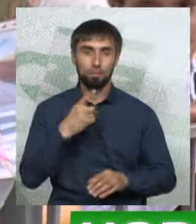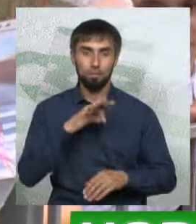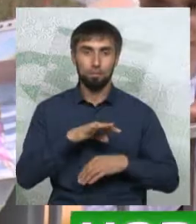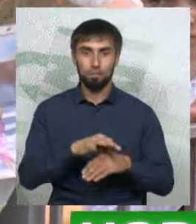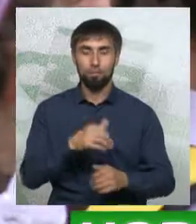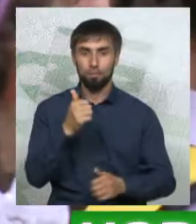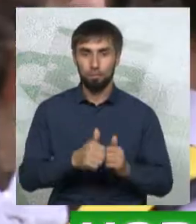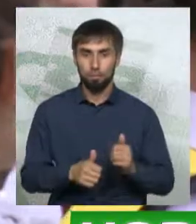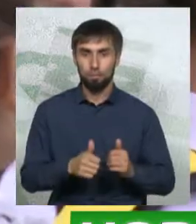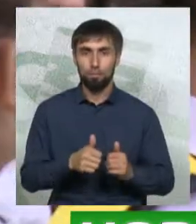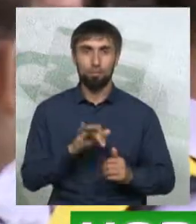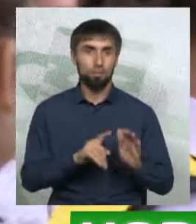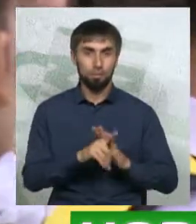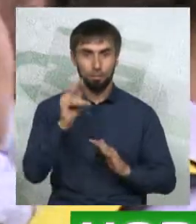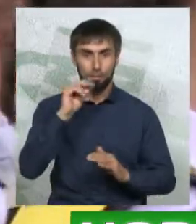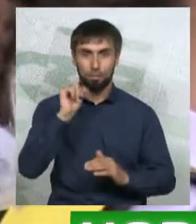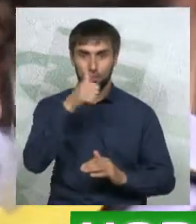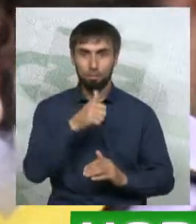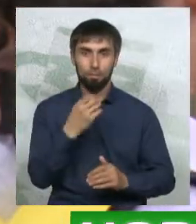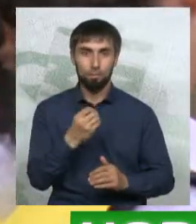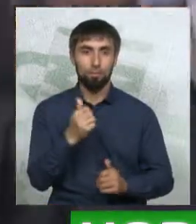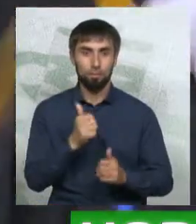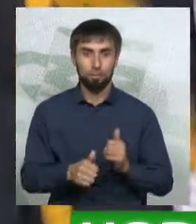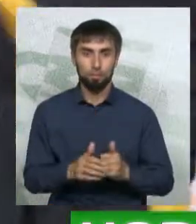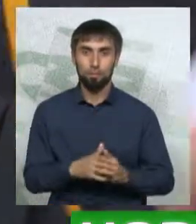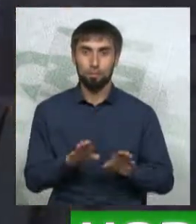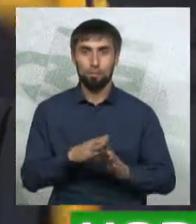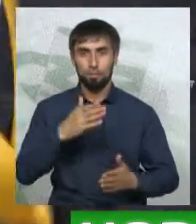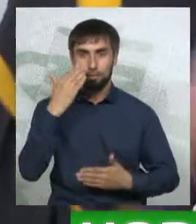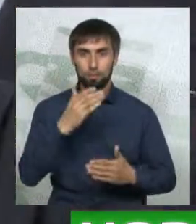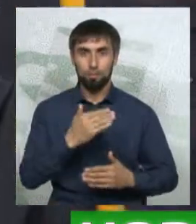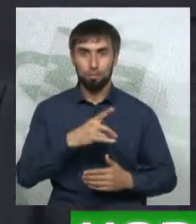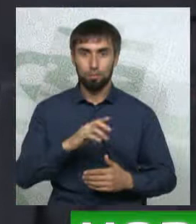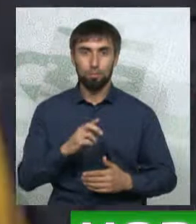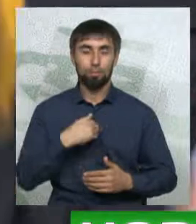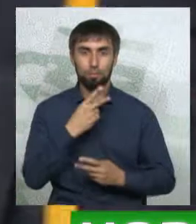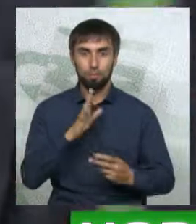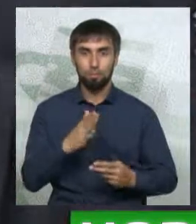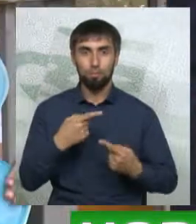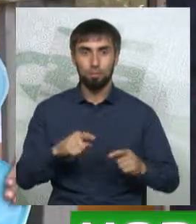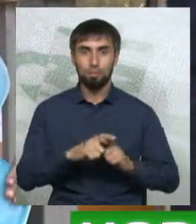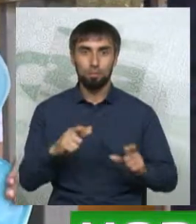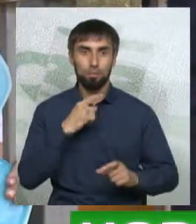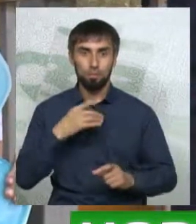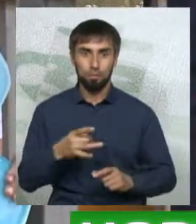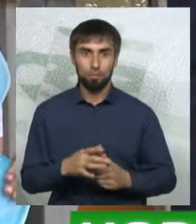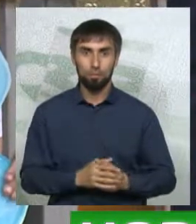проводит регулярно, а с началом учебного года еще чаще. Такие веселые флешмобы мы увидим и в других школах